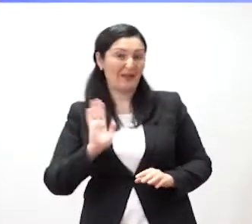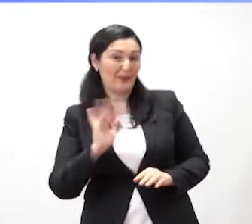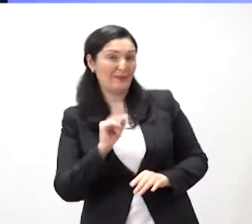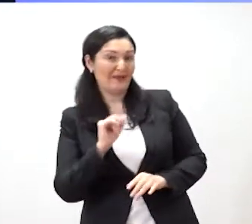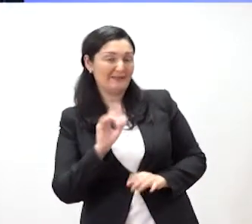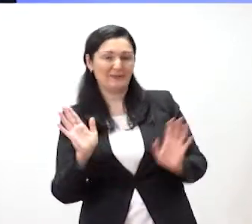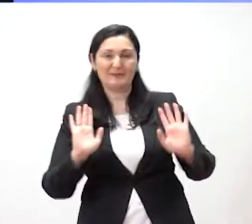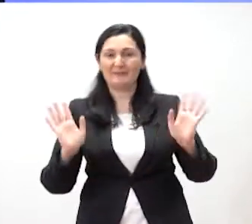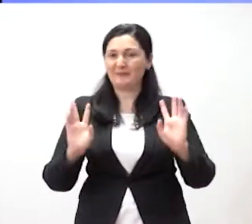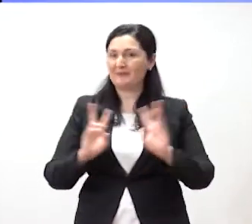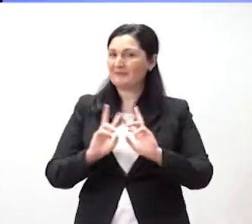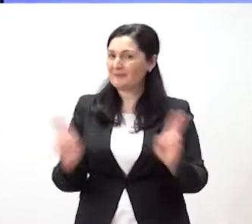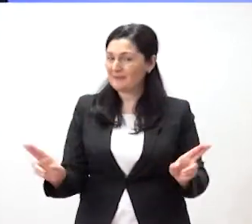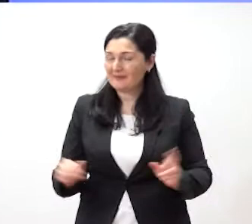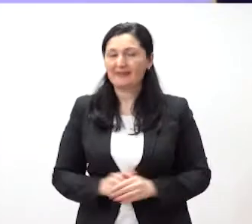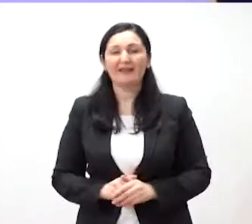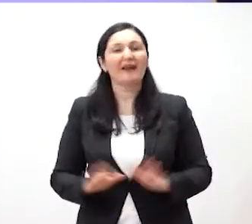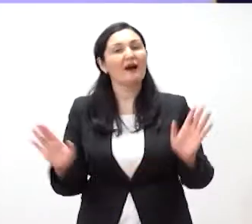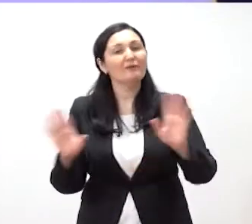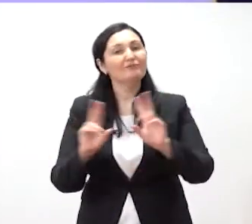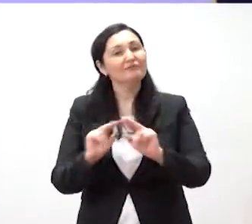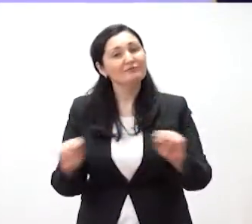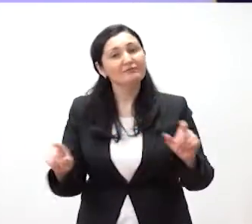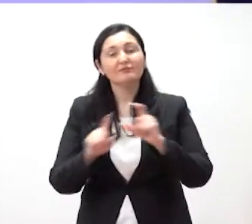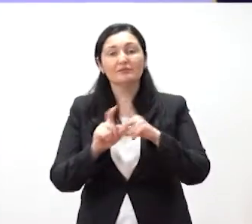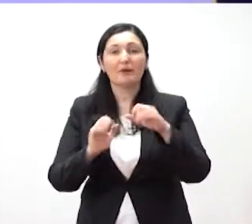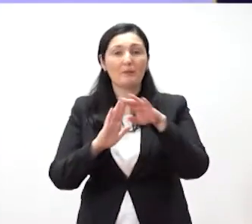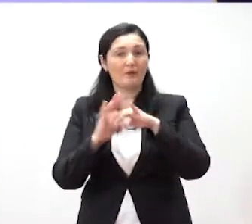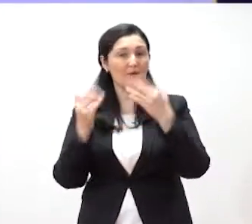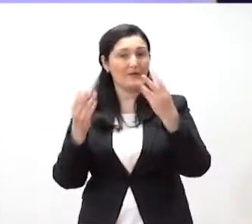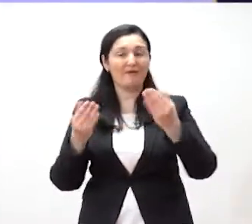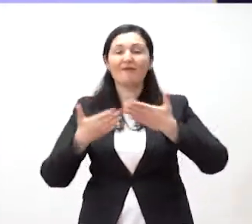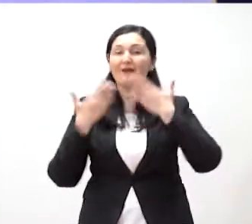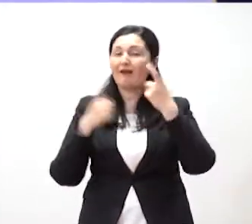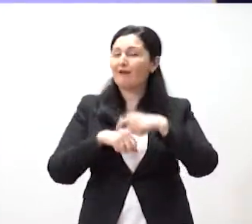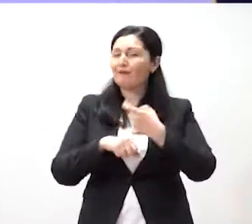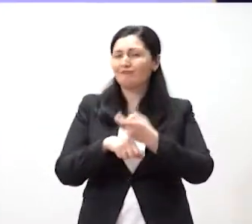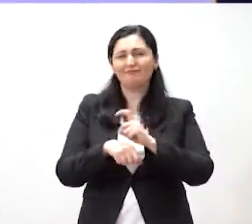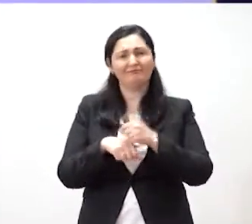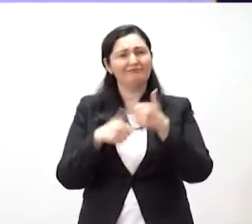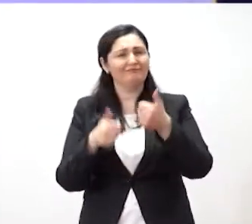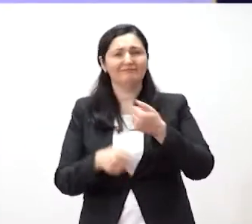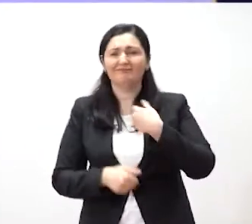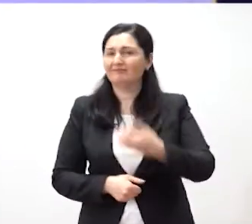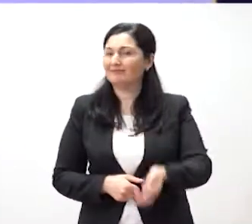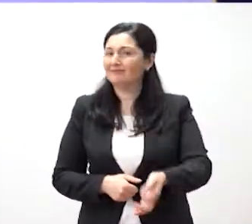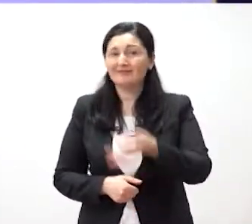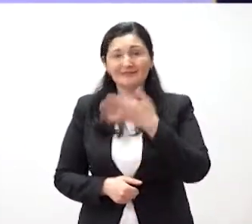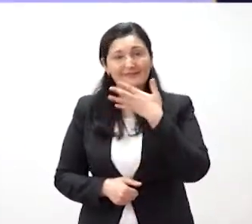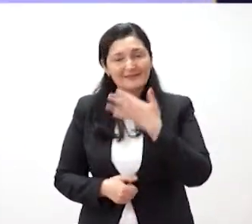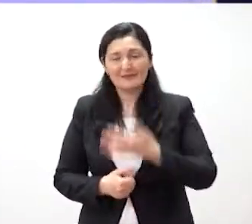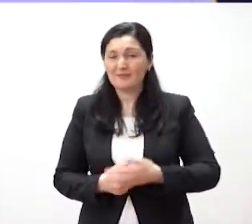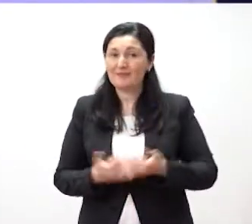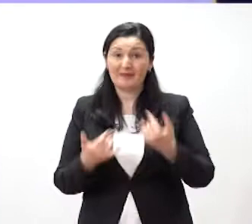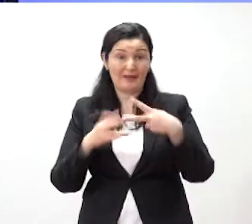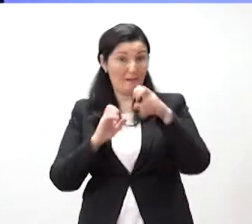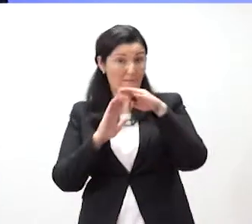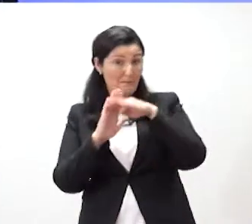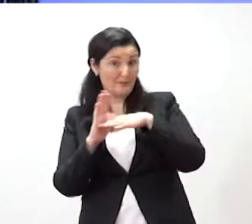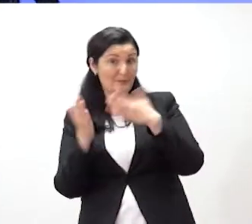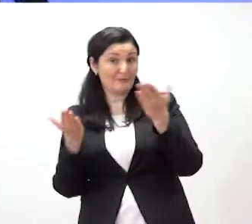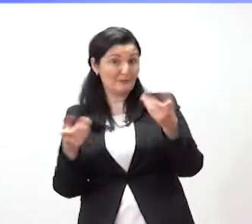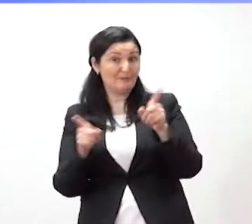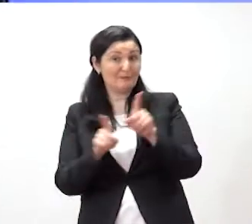азизджон. Муалимаджон. Лабай. Барномаи вахти хониш, ба ман хело хам махкул аст. Хоп. Аз ин барнома